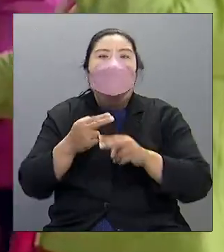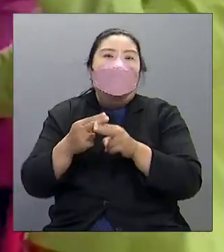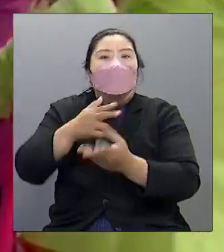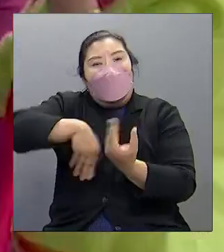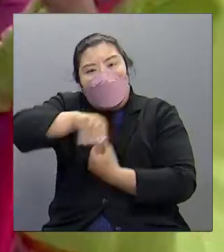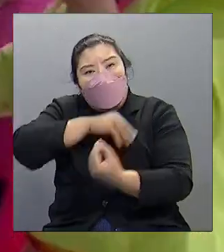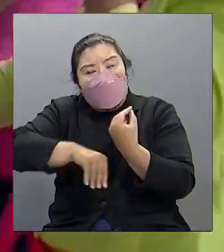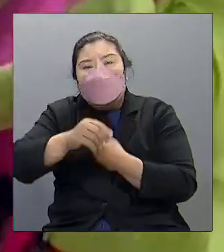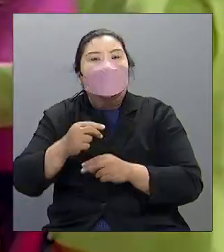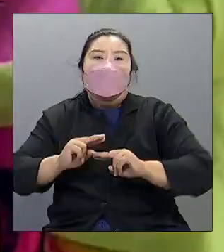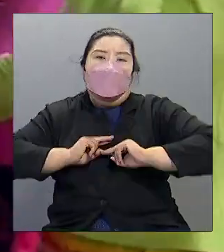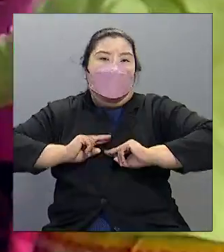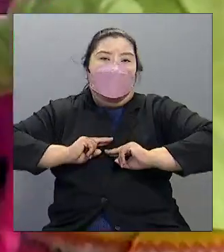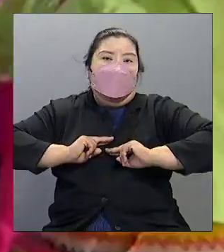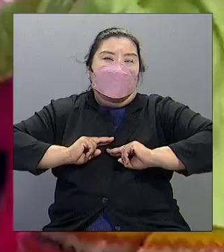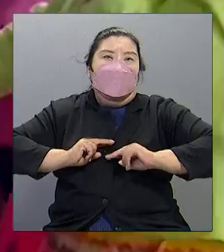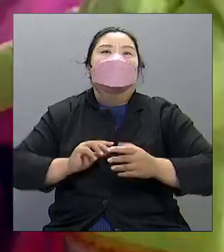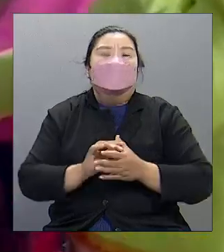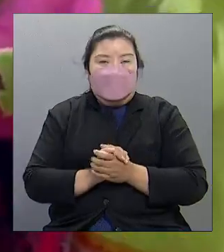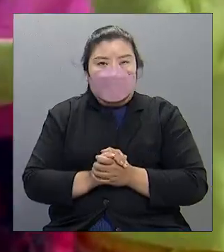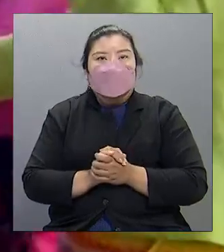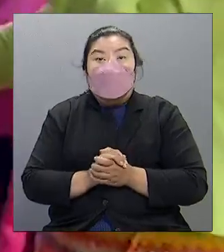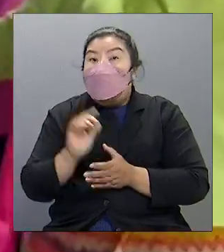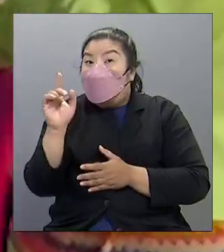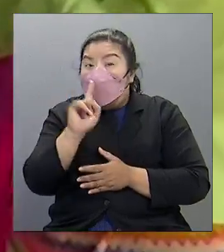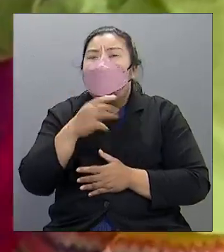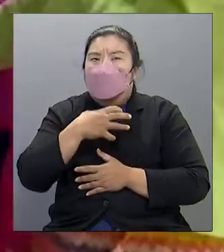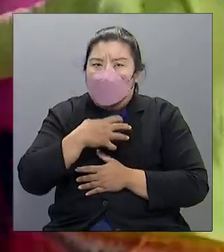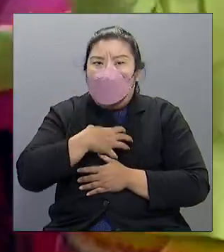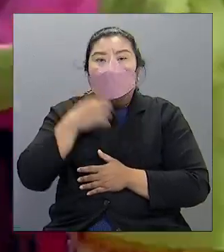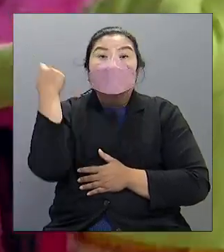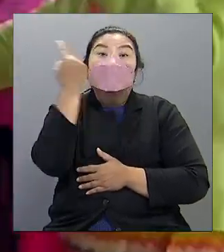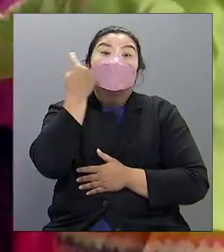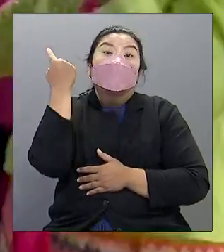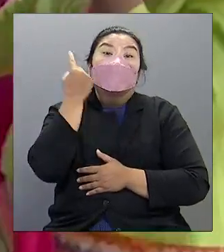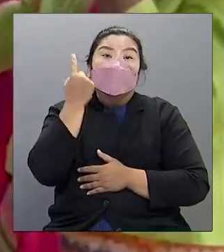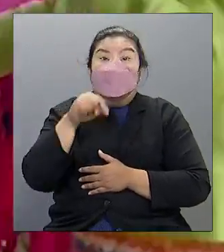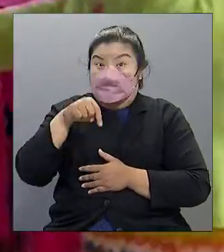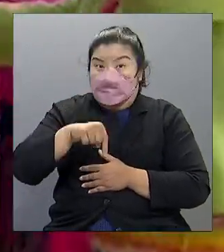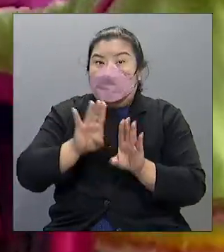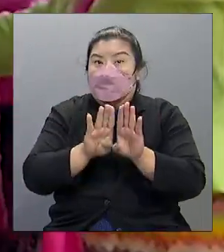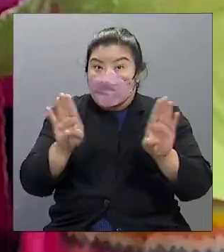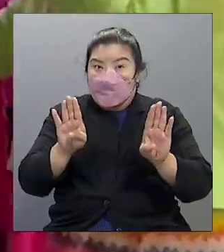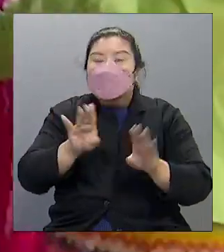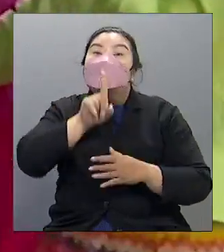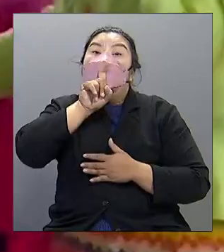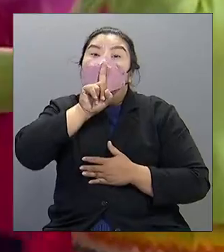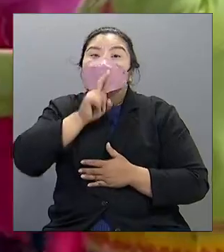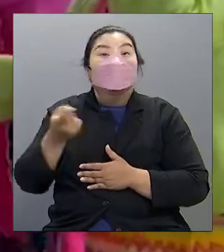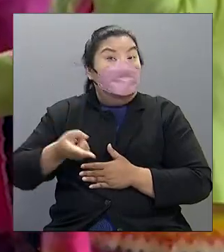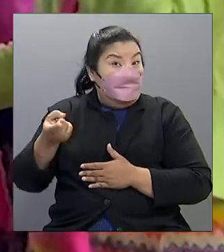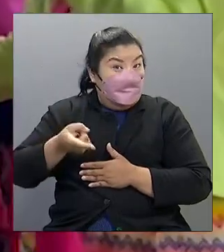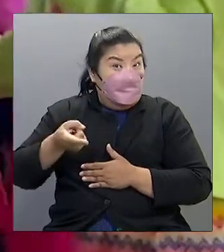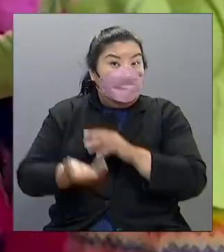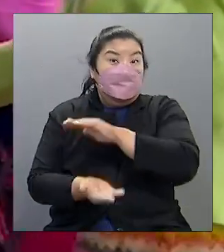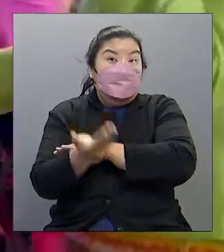้ด้ตนเองอย่างยงยืนค่ะและสำหรบใครอยากไปเดินเที่วตลาดสามอนที่เปิดทุกวนอาทิย์เริ่เปิดตลาด